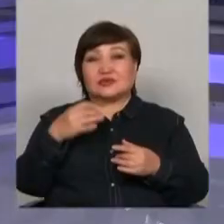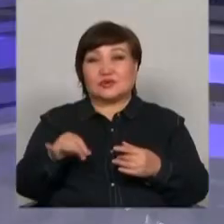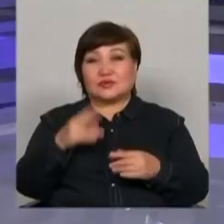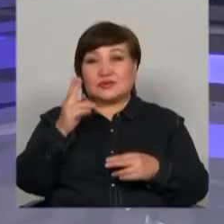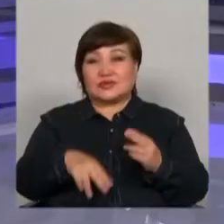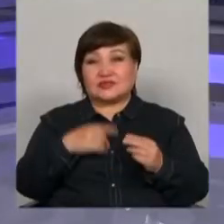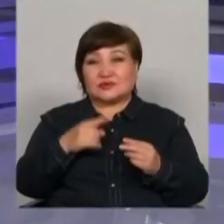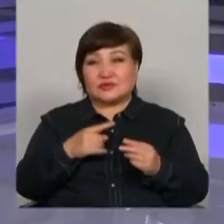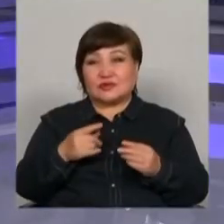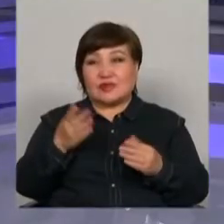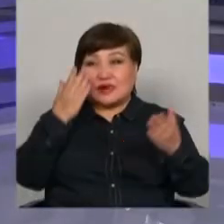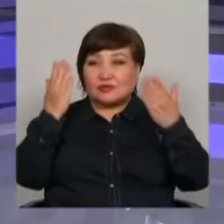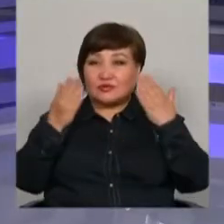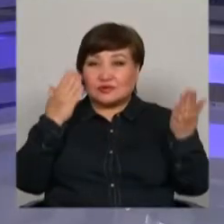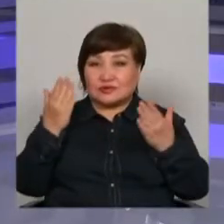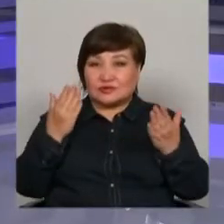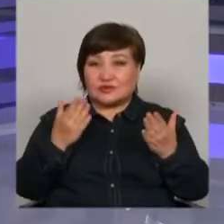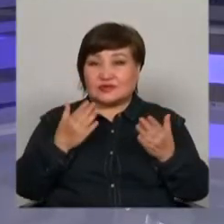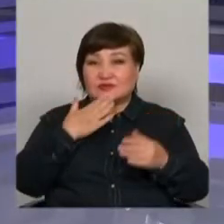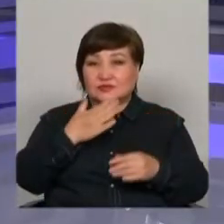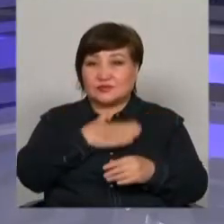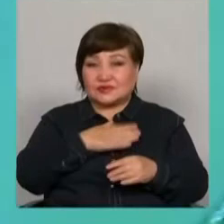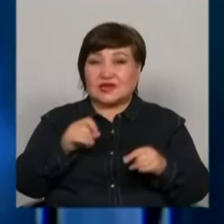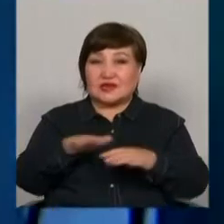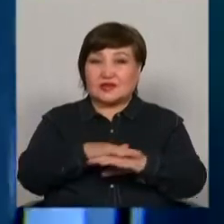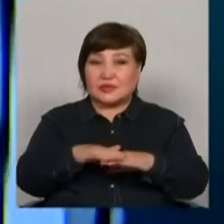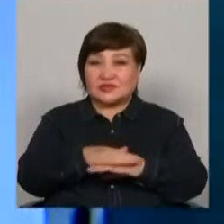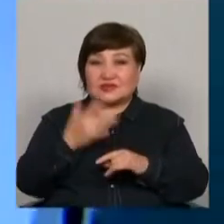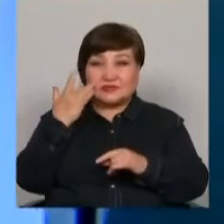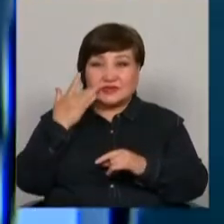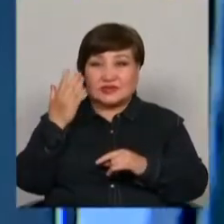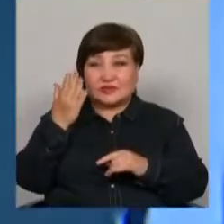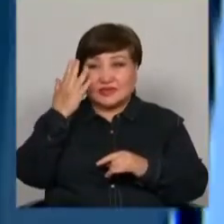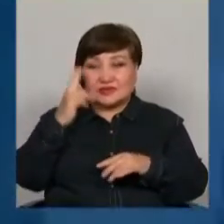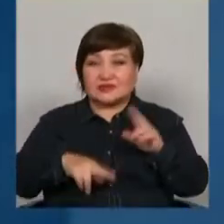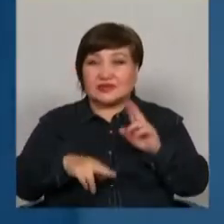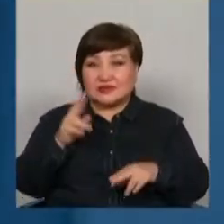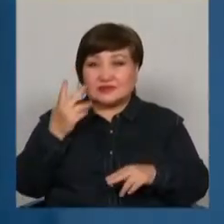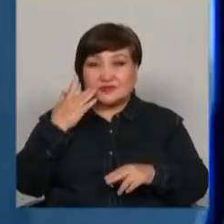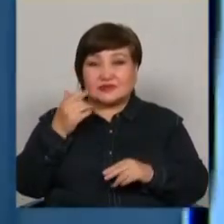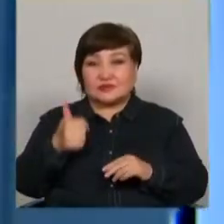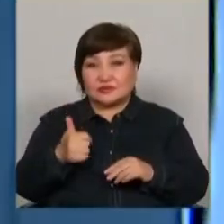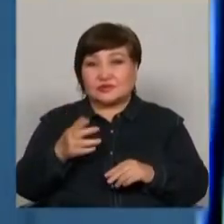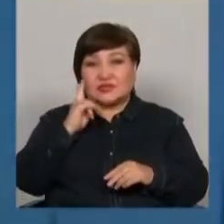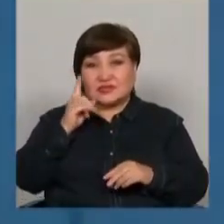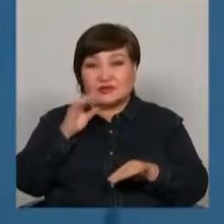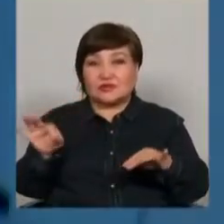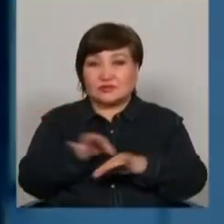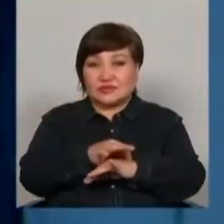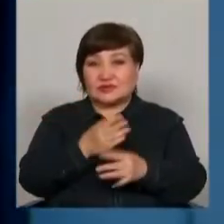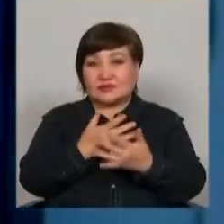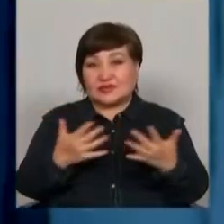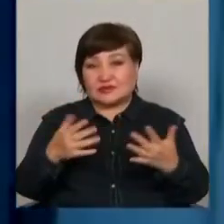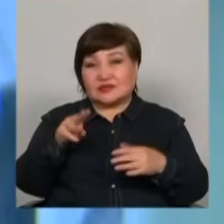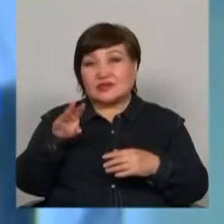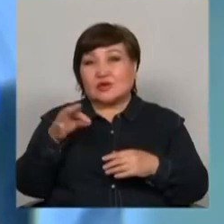өзі көңілді жүрген жақсы көретін халықпыз, әрқашанда көңіліміз жадырап. Сол себептен енді қазір жастар үйленіп жатыр, тағы да басқа тойларын жасап жатыр. 2